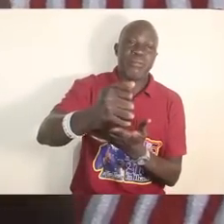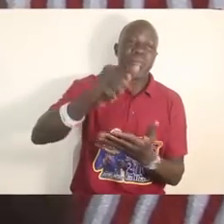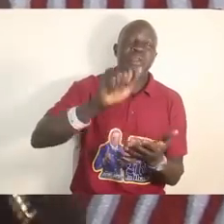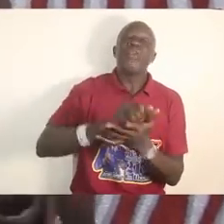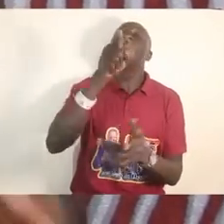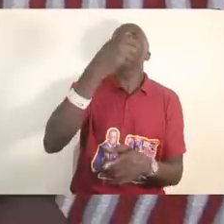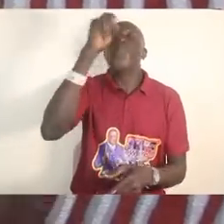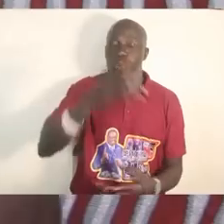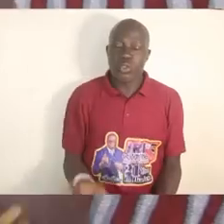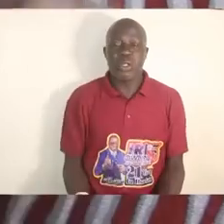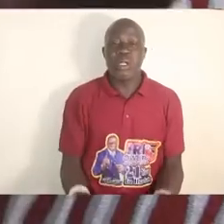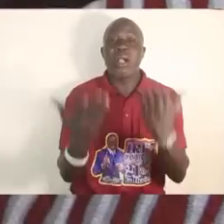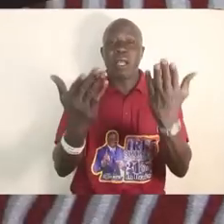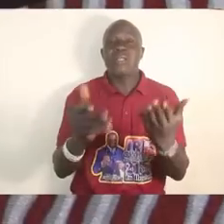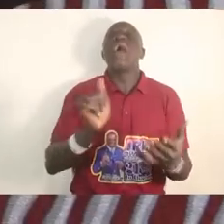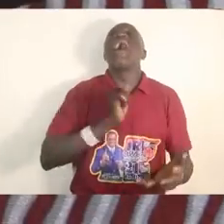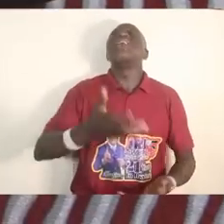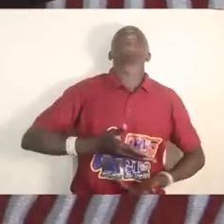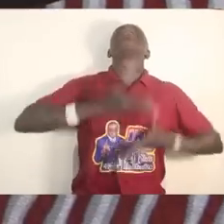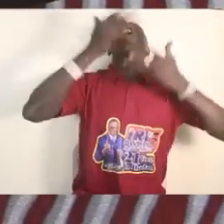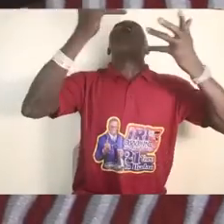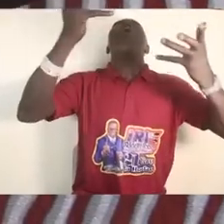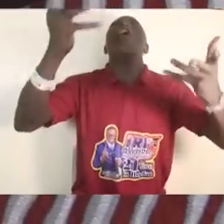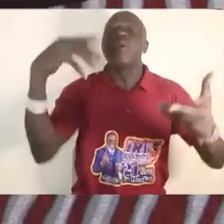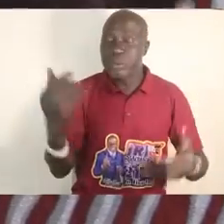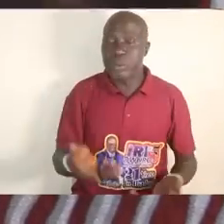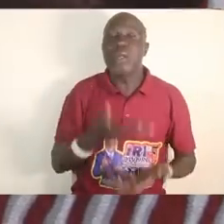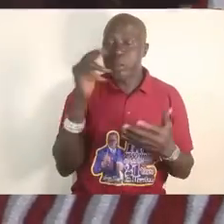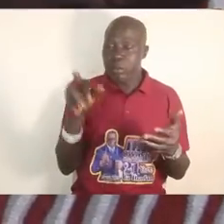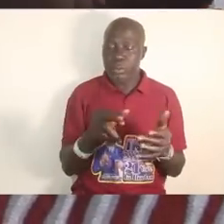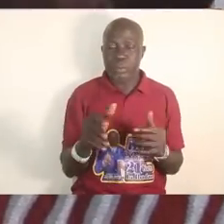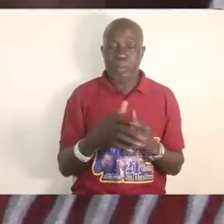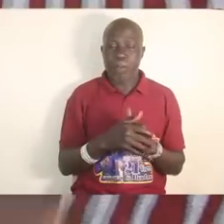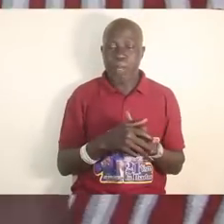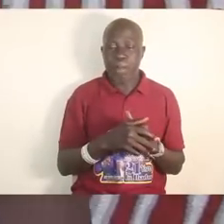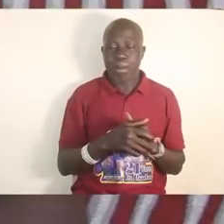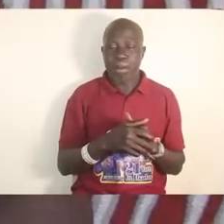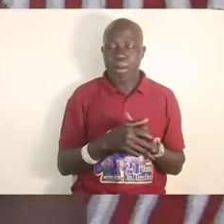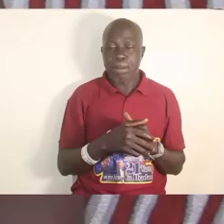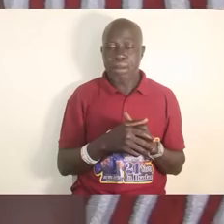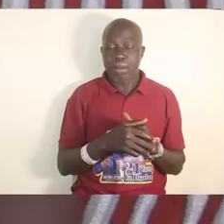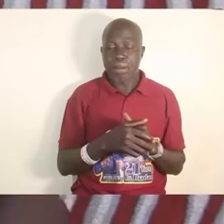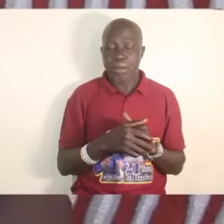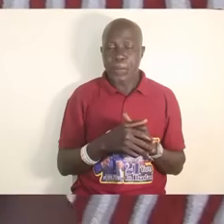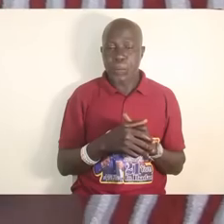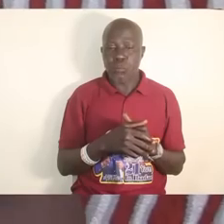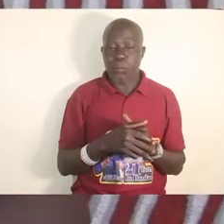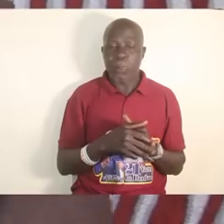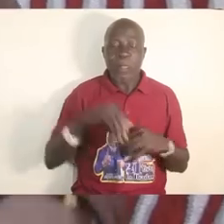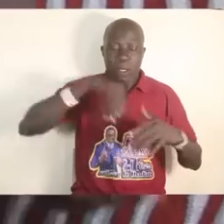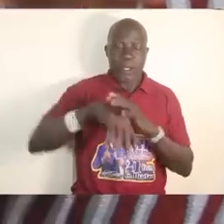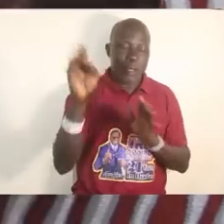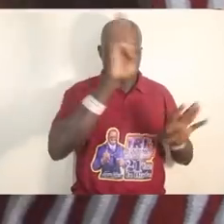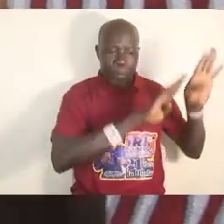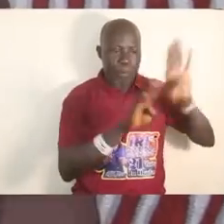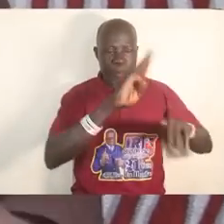Àfi kó dìde. You must rise. Wọ́n ní wọ́n kí gbé. Ẹ kàmí bẹ́ẹ̀ni. Nígbà náà ni wọ́n kí gbé pé Olúwa nínú ìpọ́njú wọn. Nínú ìpọ́njú wọn. Ó sì